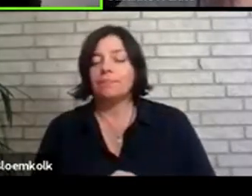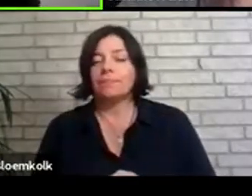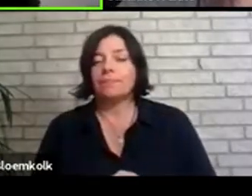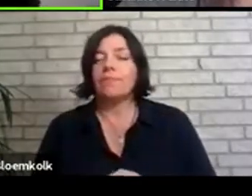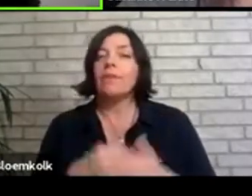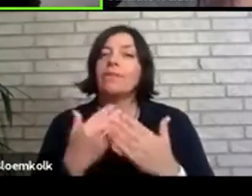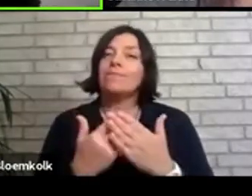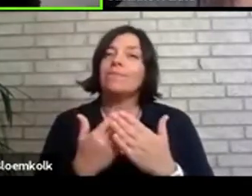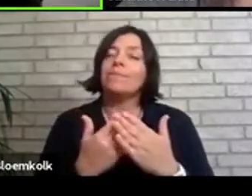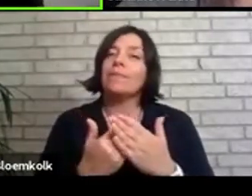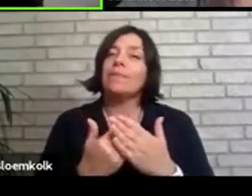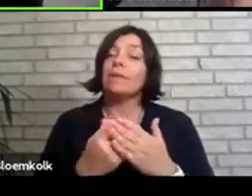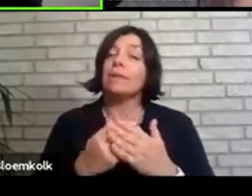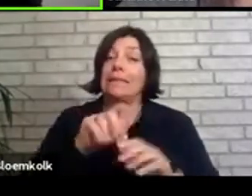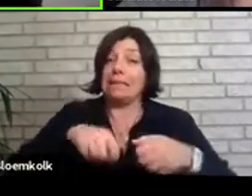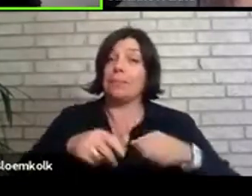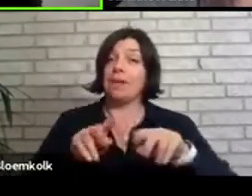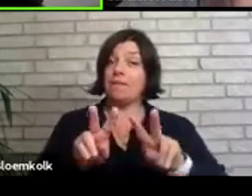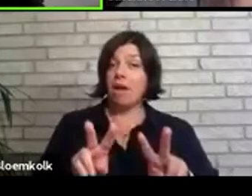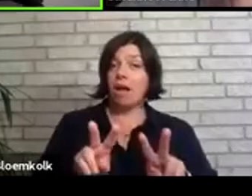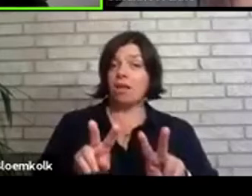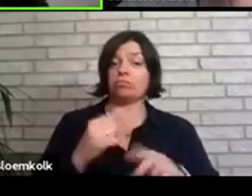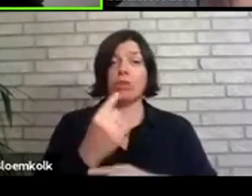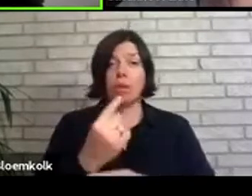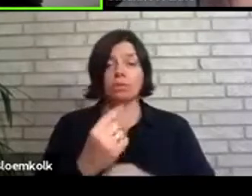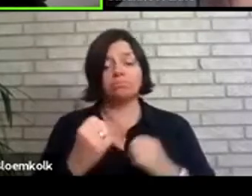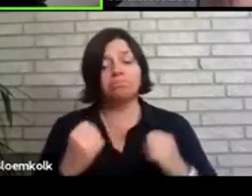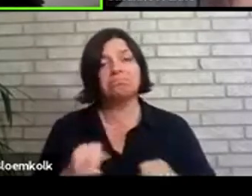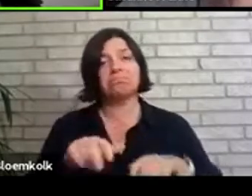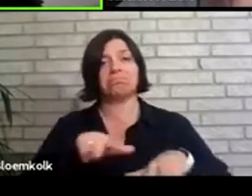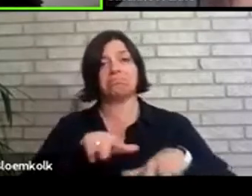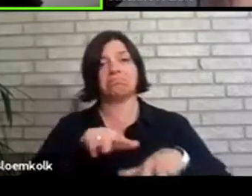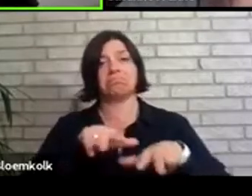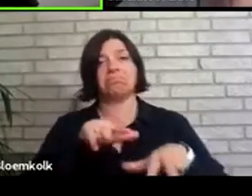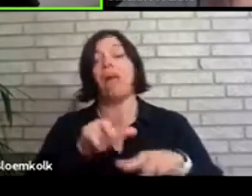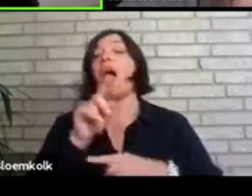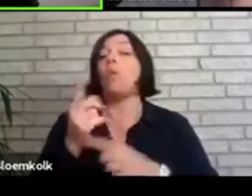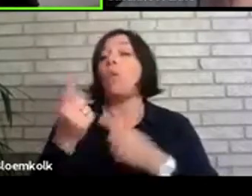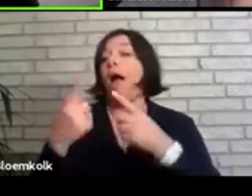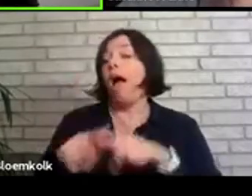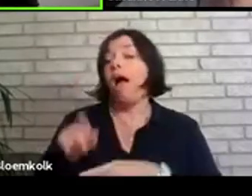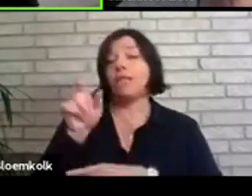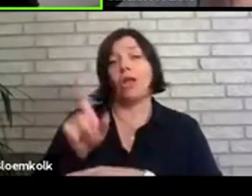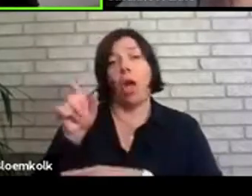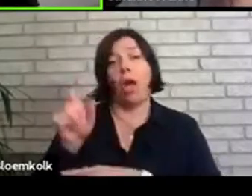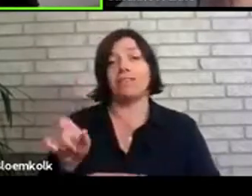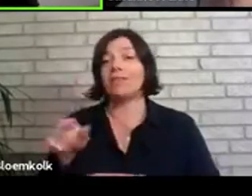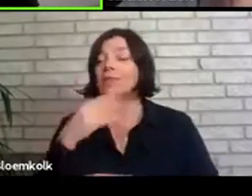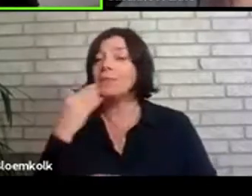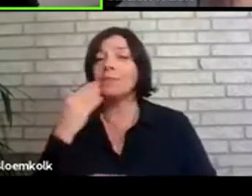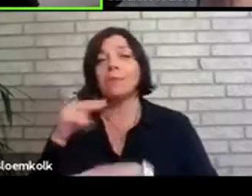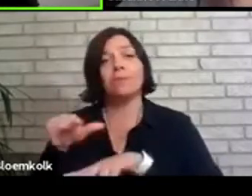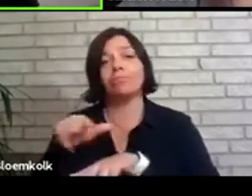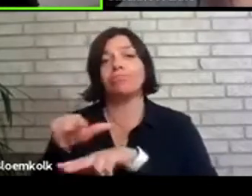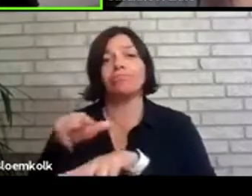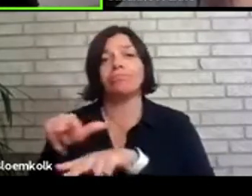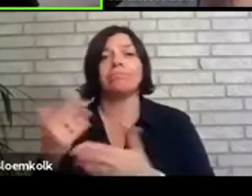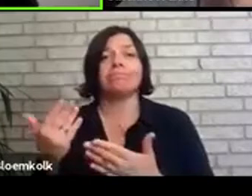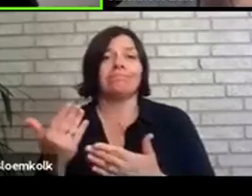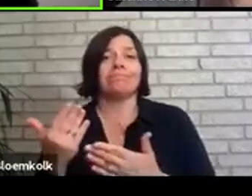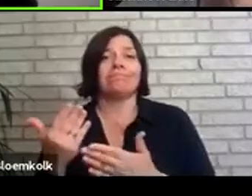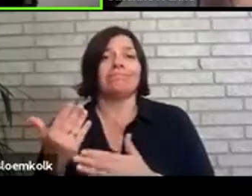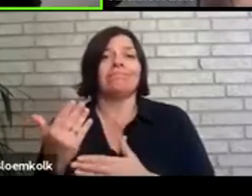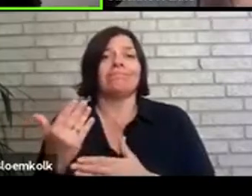die organisierten Fans, auch mit der Hilfe ganz vieler unorganisierter Menschen während der Corona-Pandemie, also während dem